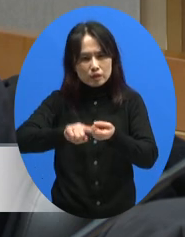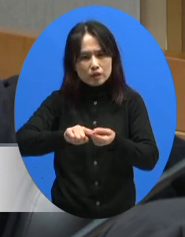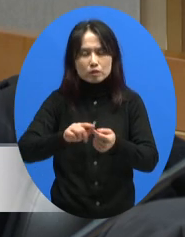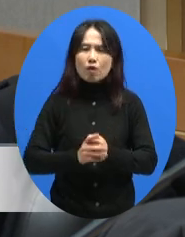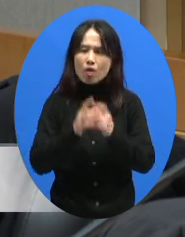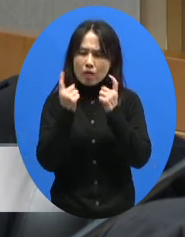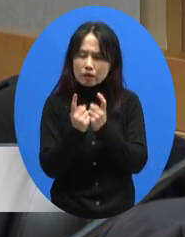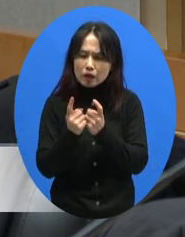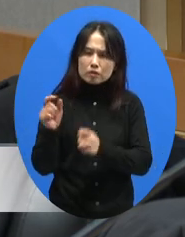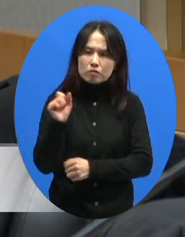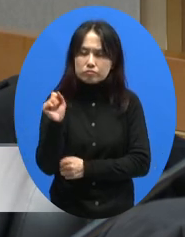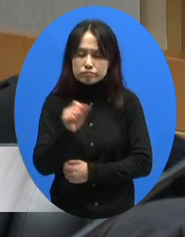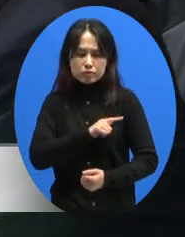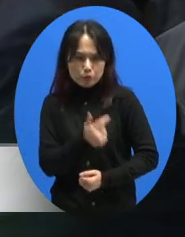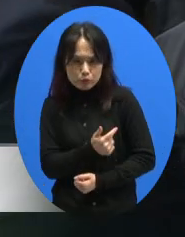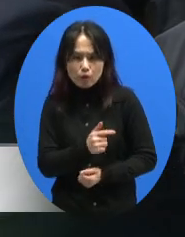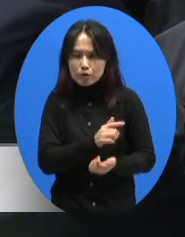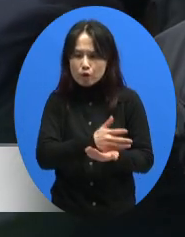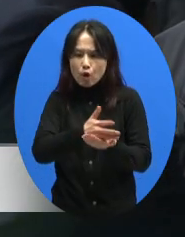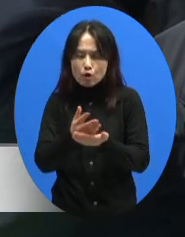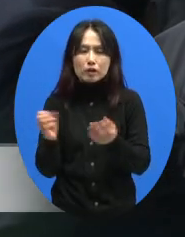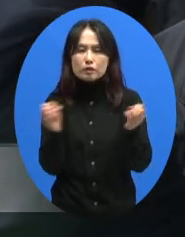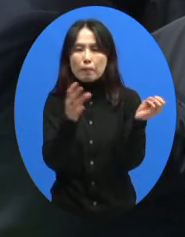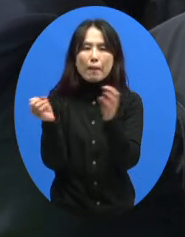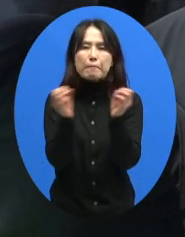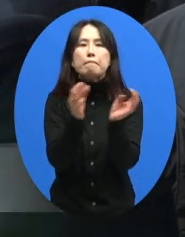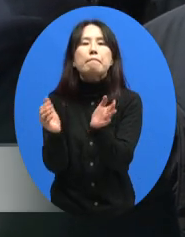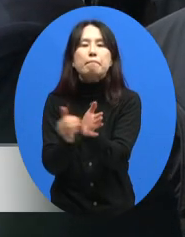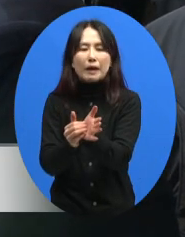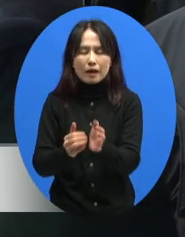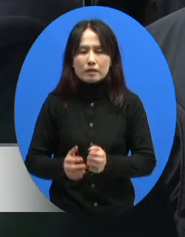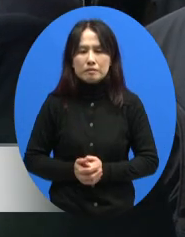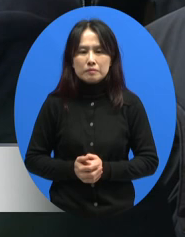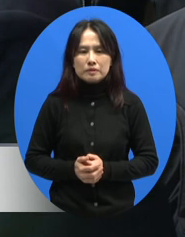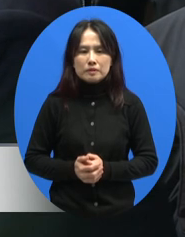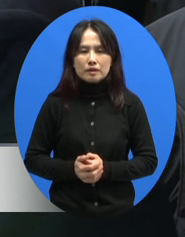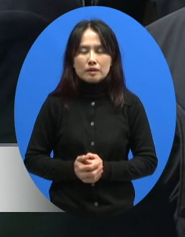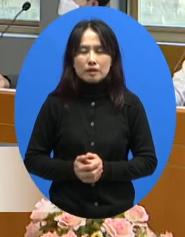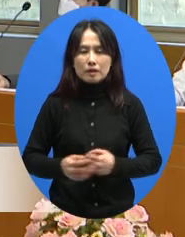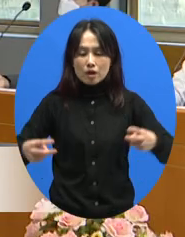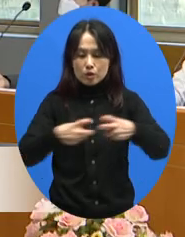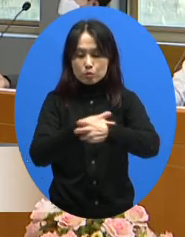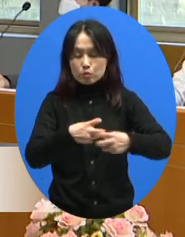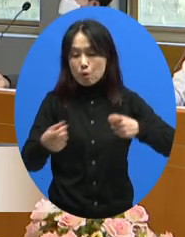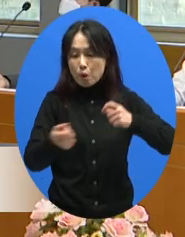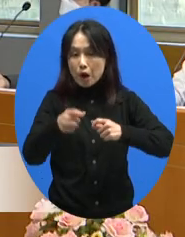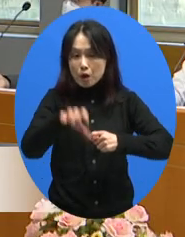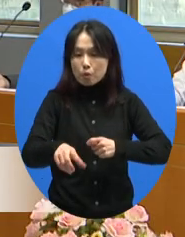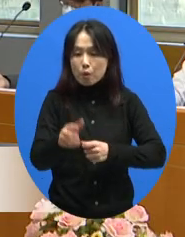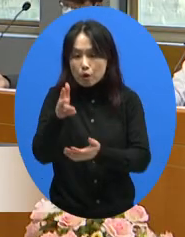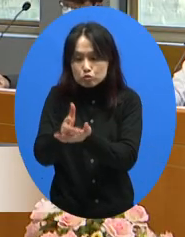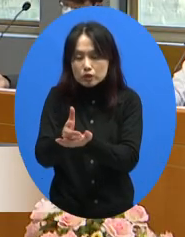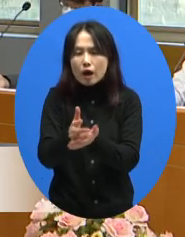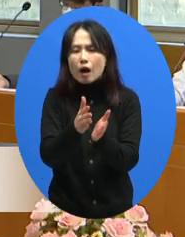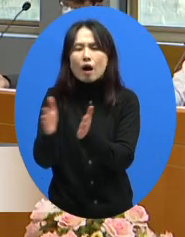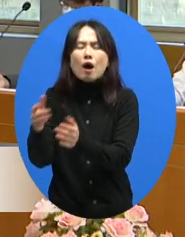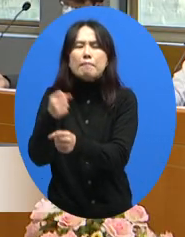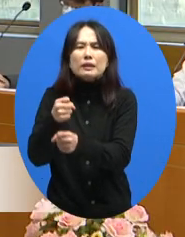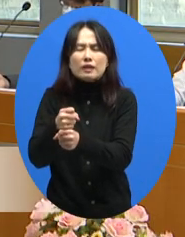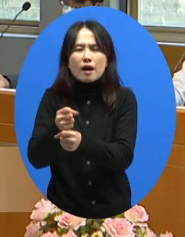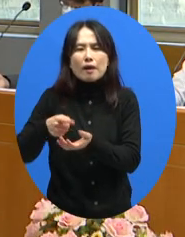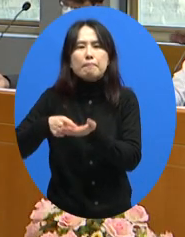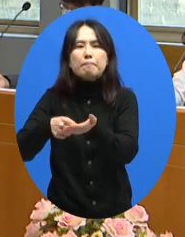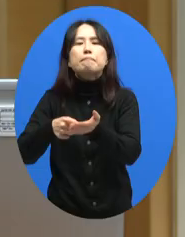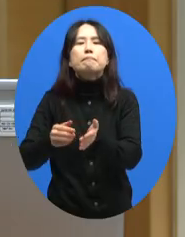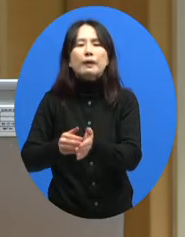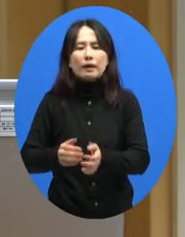개인형 이동장치 면허 등 다양한 이야기가 오고 갔습니다. 특히 대중교통과 인접하게 주차 공간을 조성해야 한다는 제언이